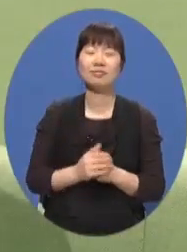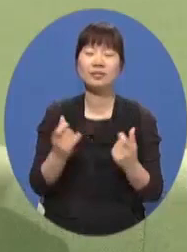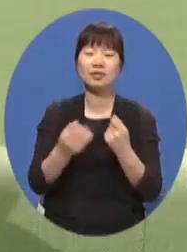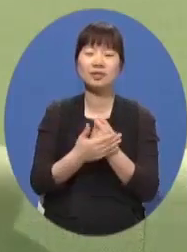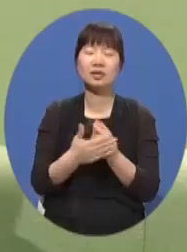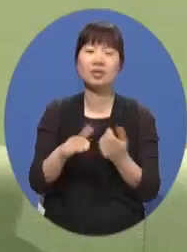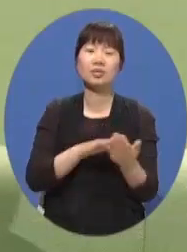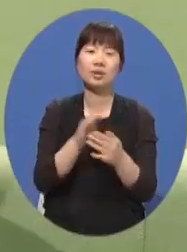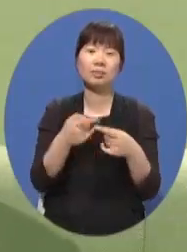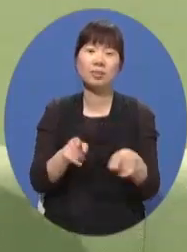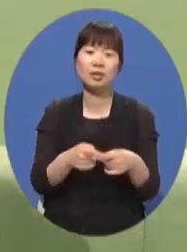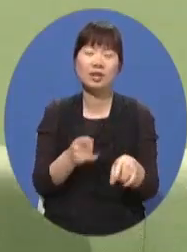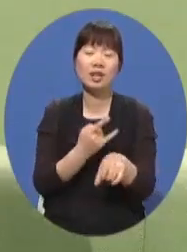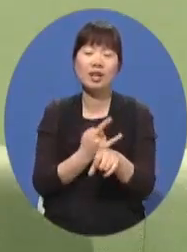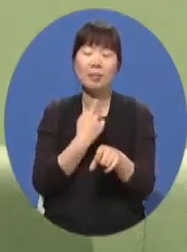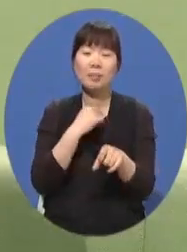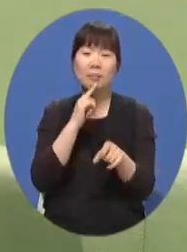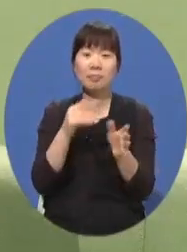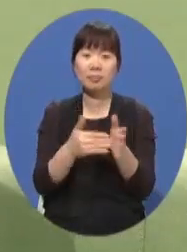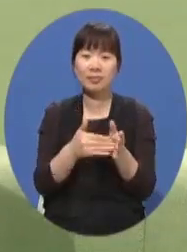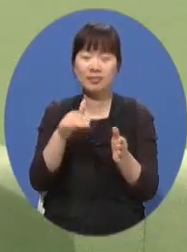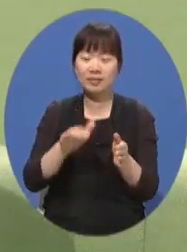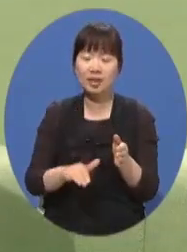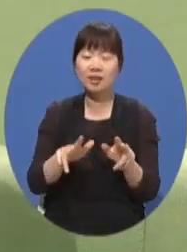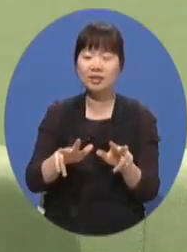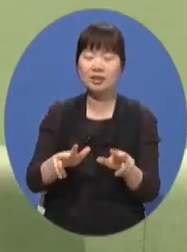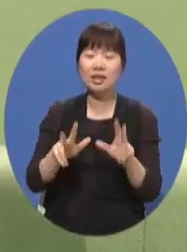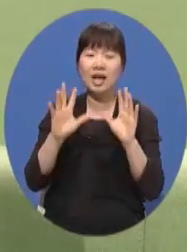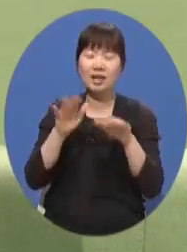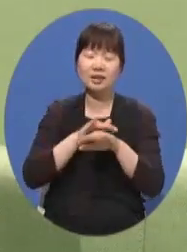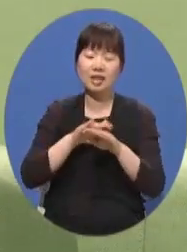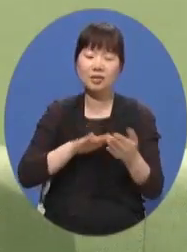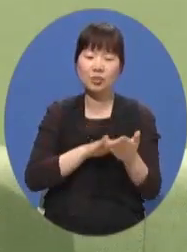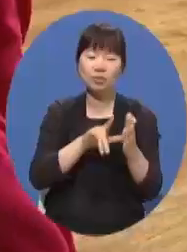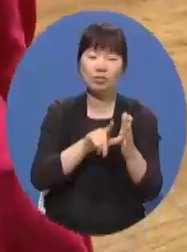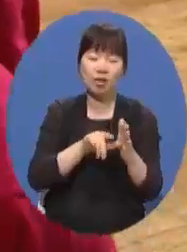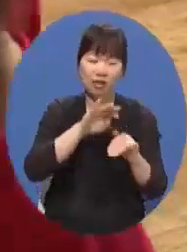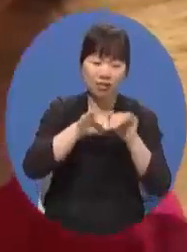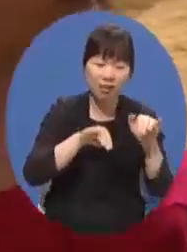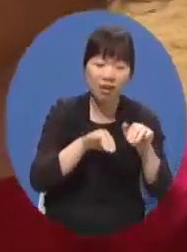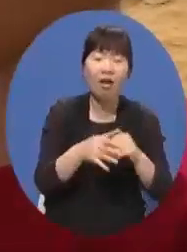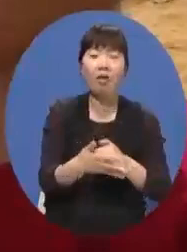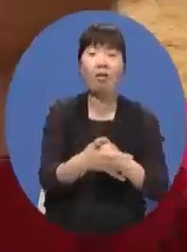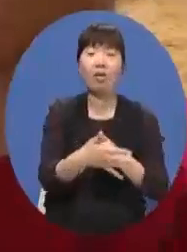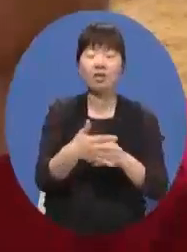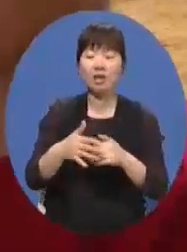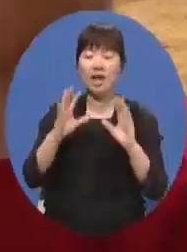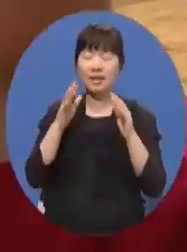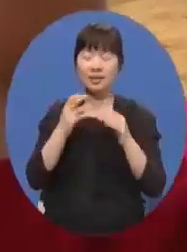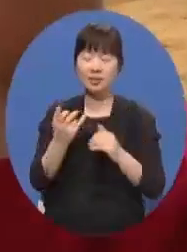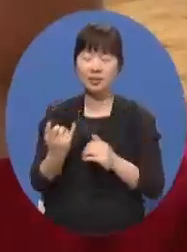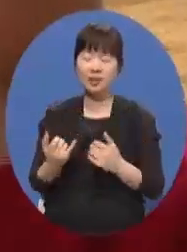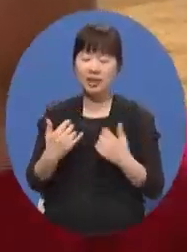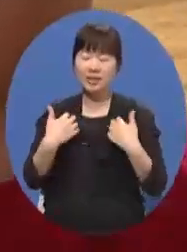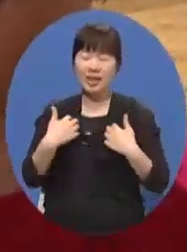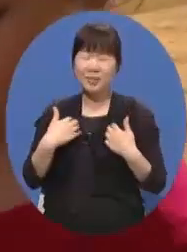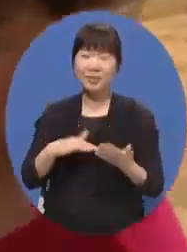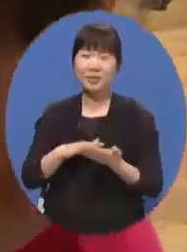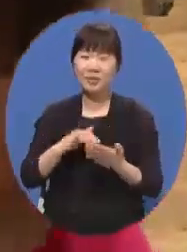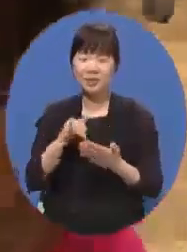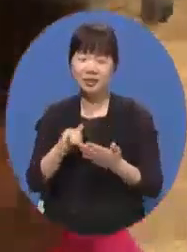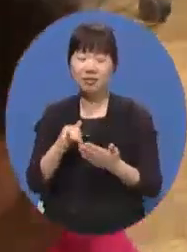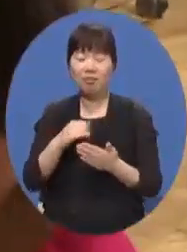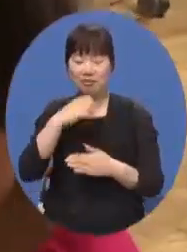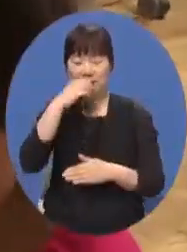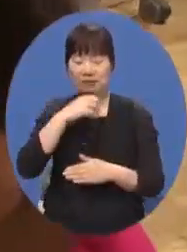그래서 이제 놀이평가 했었는데 그때도 네. 보면은 애들이 잘 놀 때는 전혀 개입을 안 하세요. 아이들이 동생이랑 이렇게 재밌게 놀고 할 때는 그냥